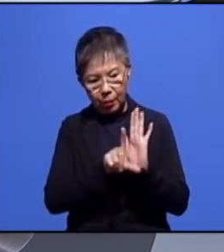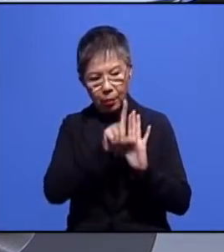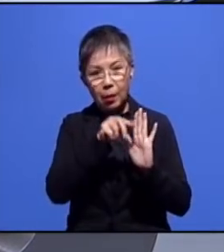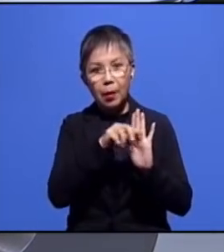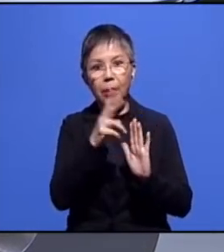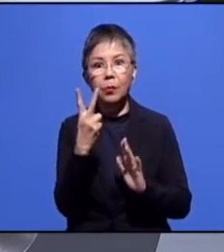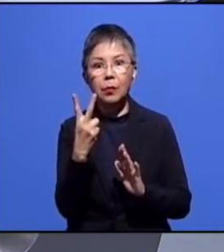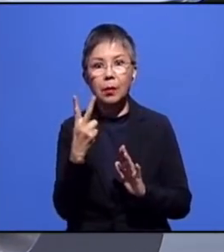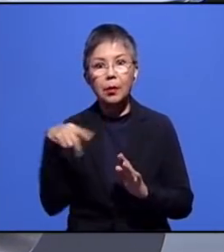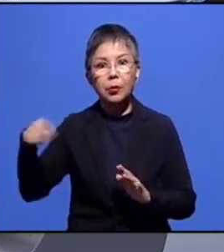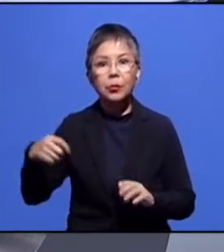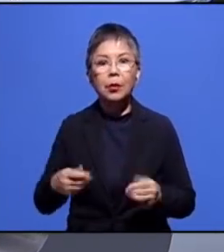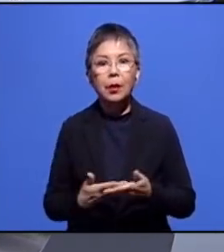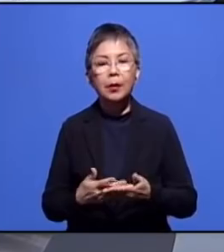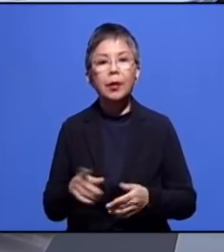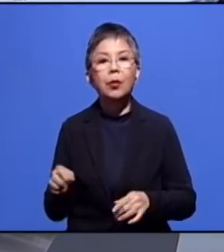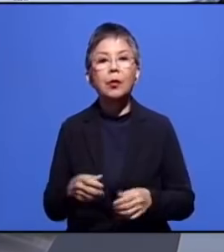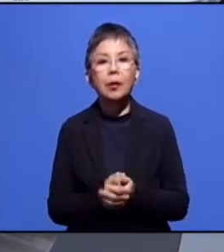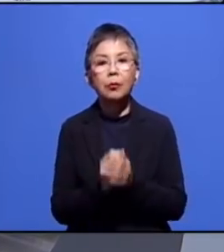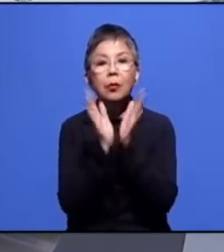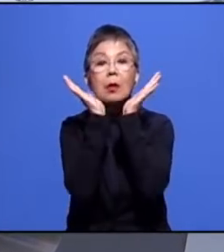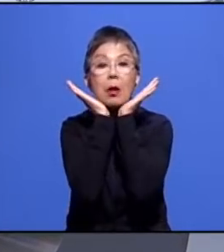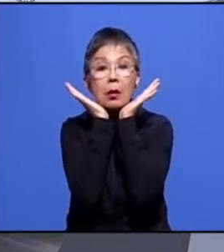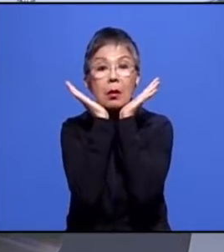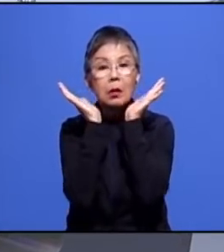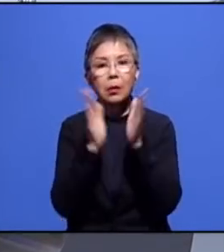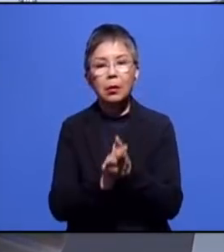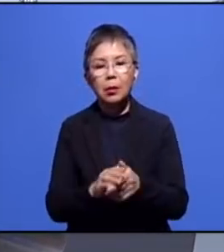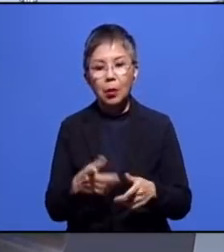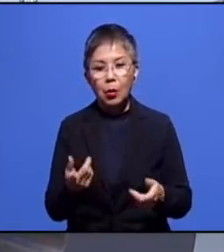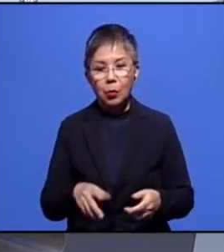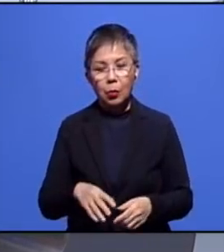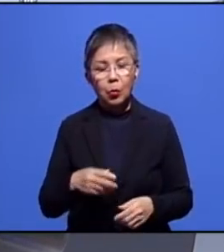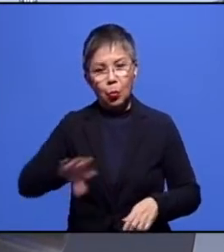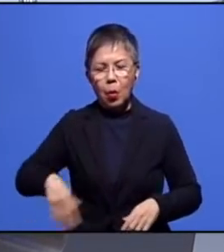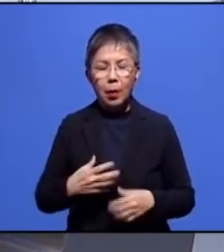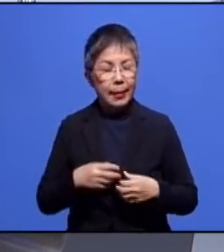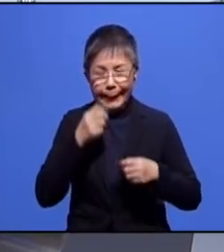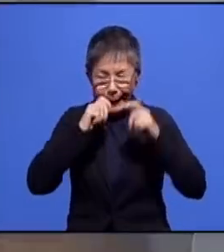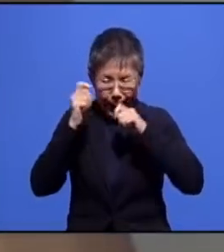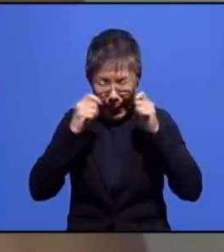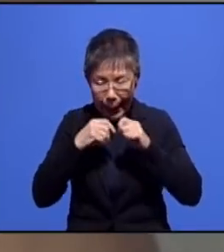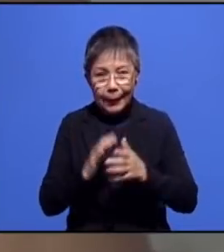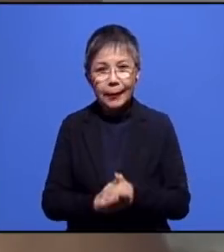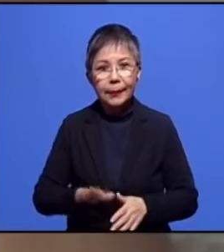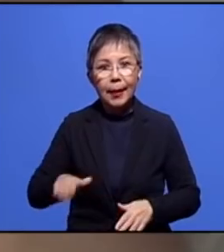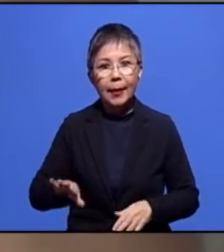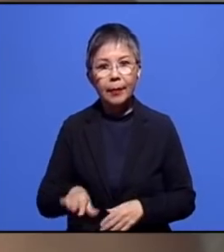dua di pesantrennya di Purwakarta Jawa Barat keluarga mengetahui korban tewas menangis histeris